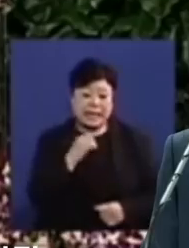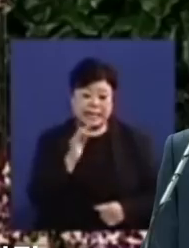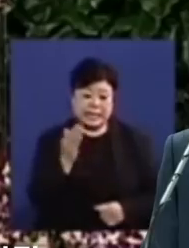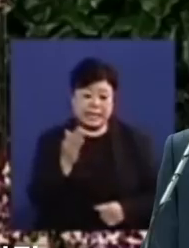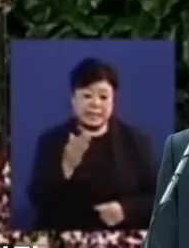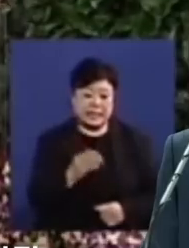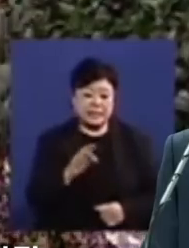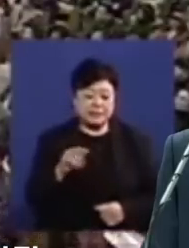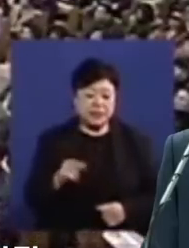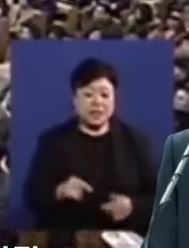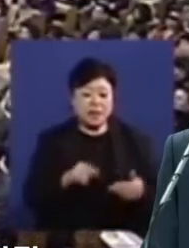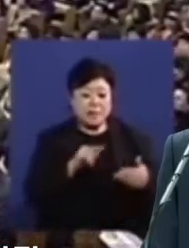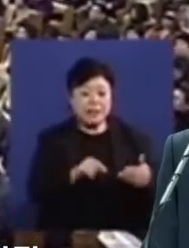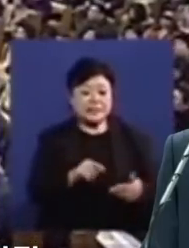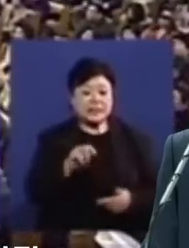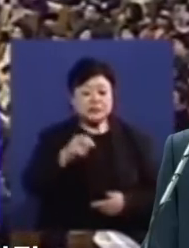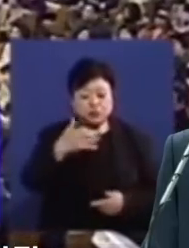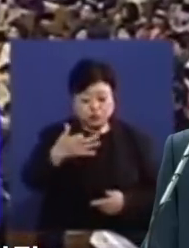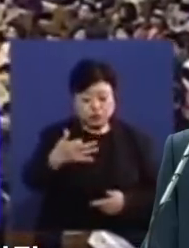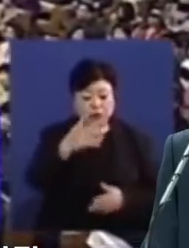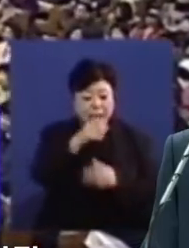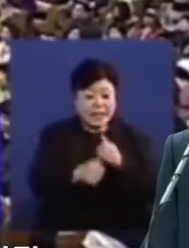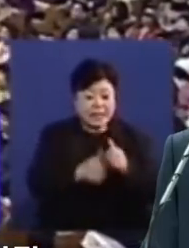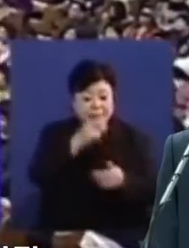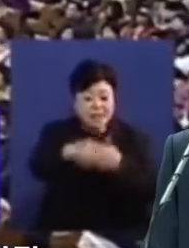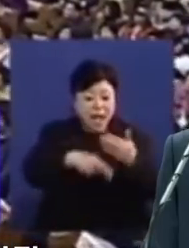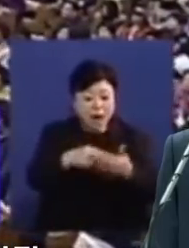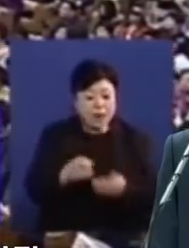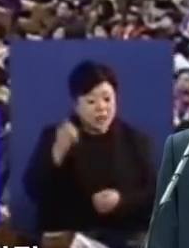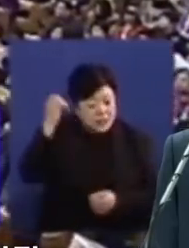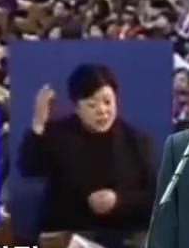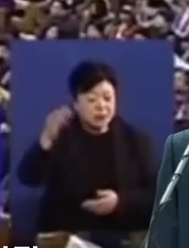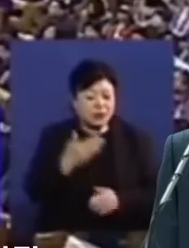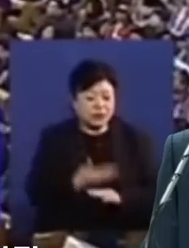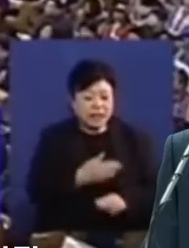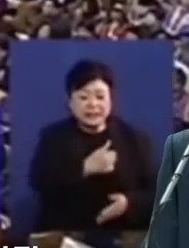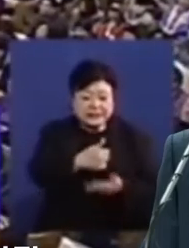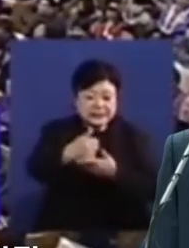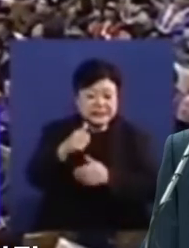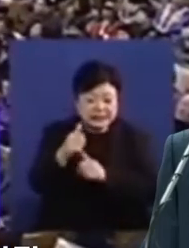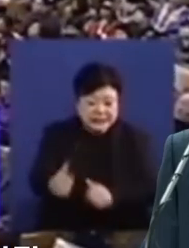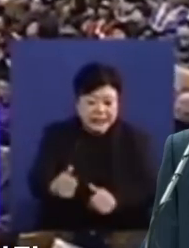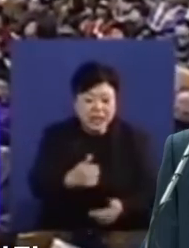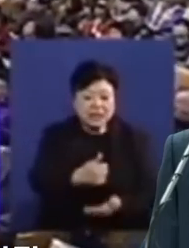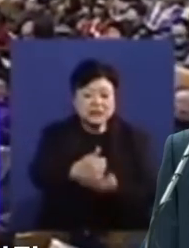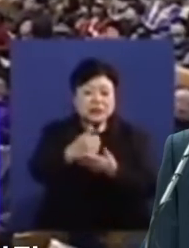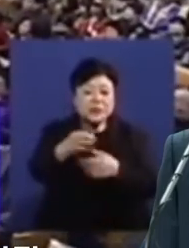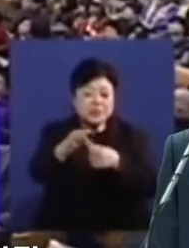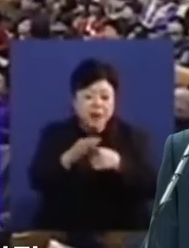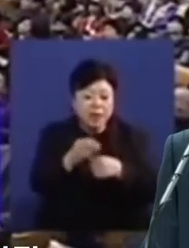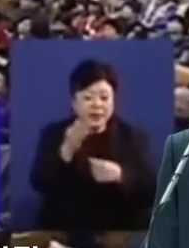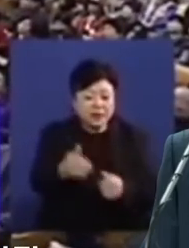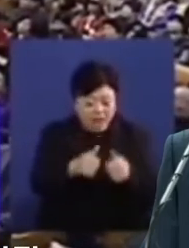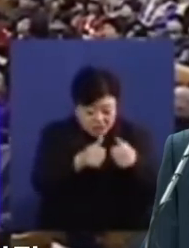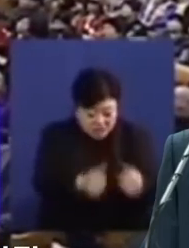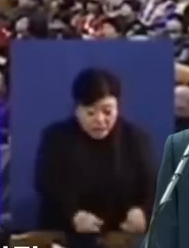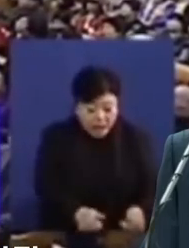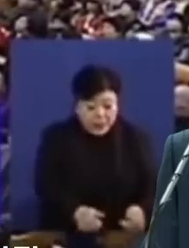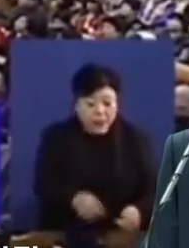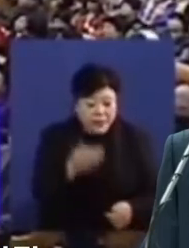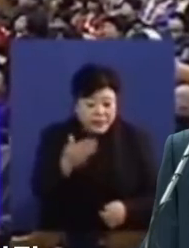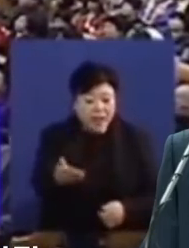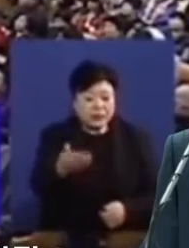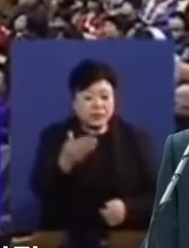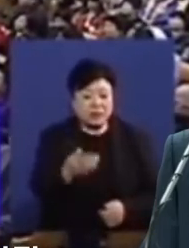신명기 8장 19절에 내가 만일 내 하나님 야훼를 잊어버리고 다른 신들을 따라 그들을 섬기며 그들에게 절하면 내가